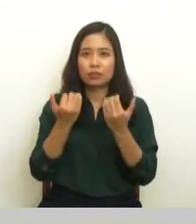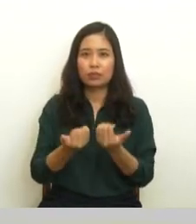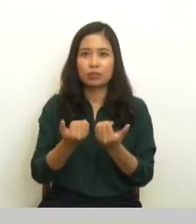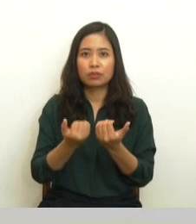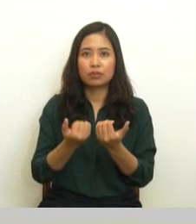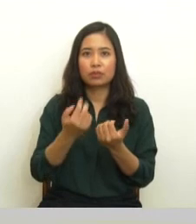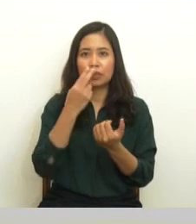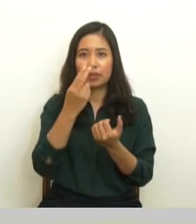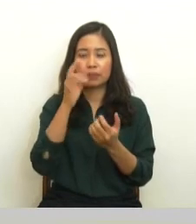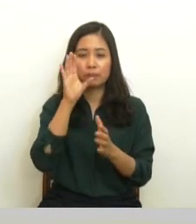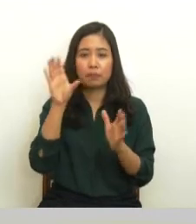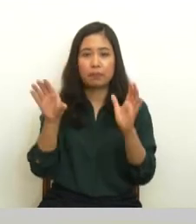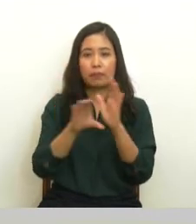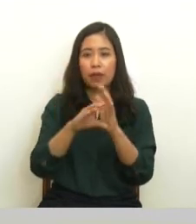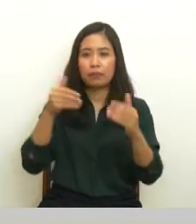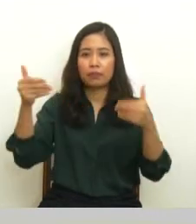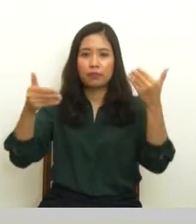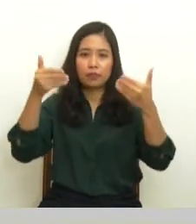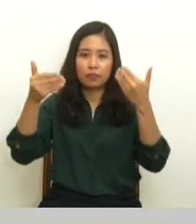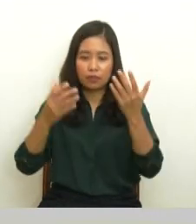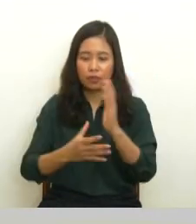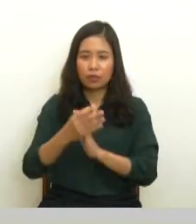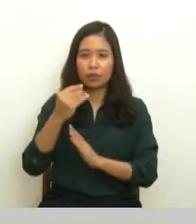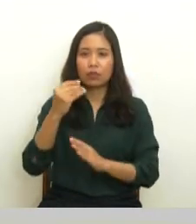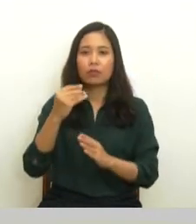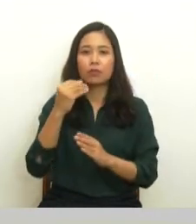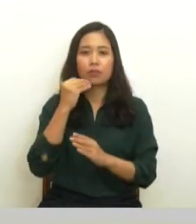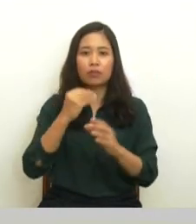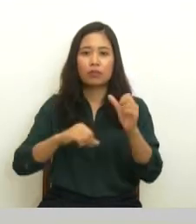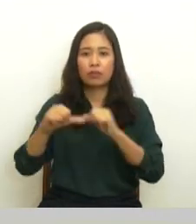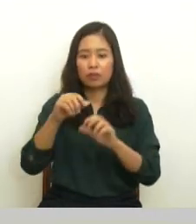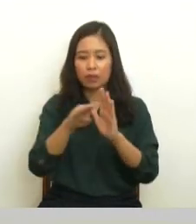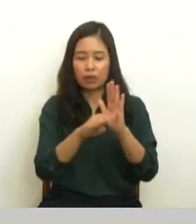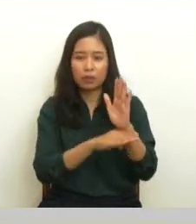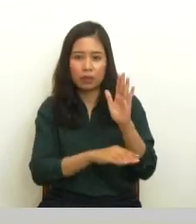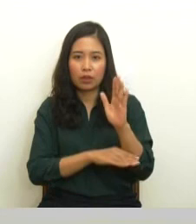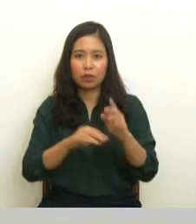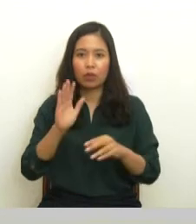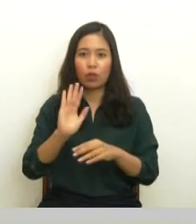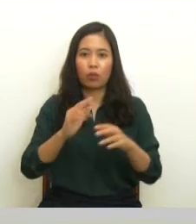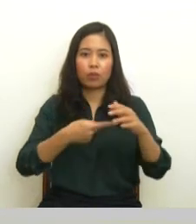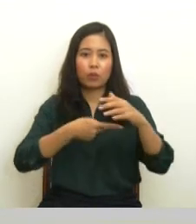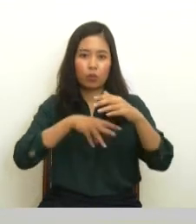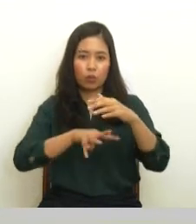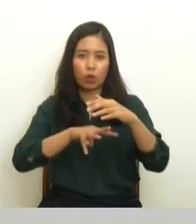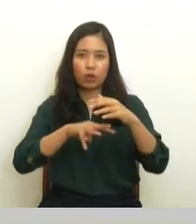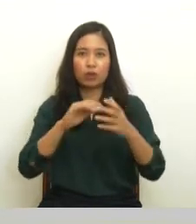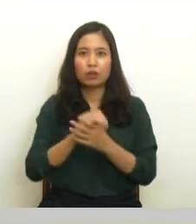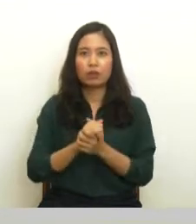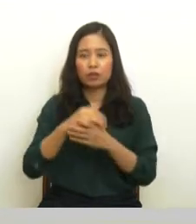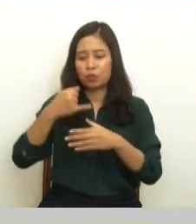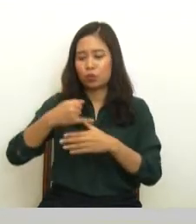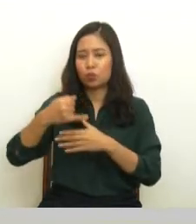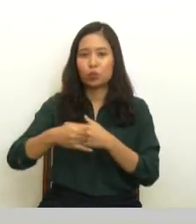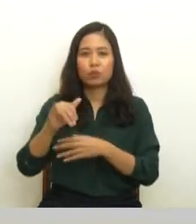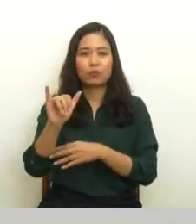ว่าไดเหนภาพกิจกรรมของงานสมนาวิชาการ 10 ปีรวมไปถึงการนำเนินงานในส่วของประทมไวนะคะยัไม่จบค่ะ